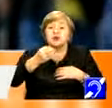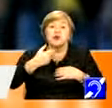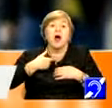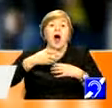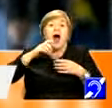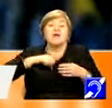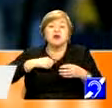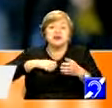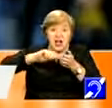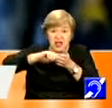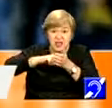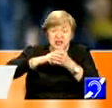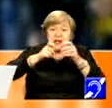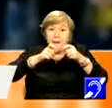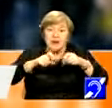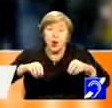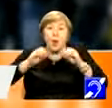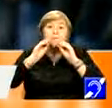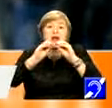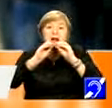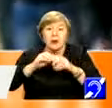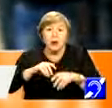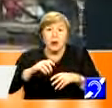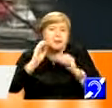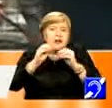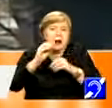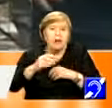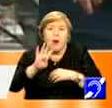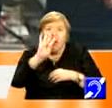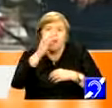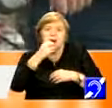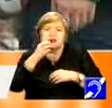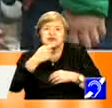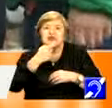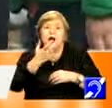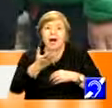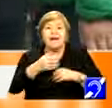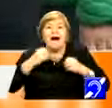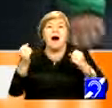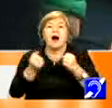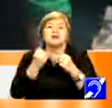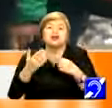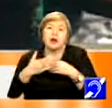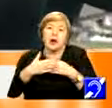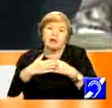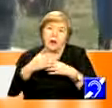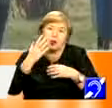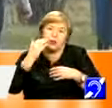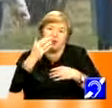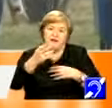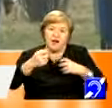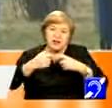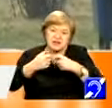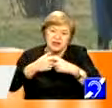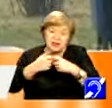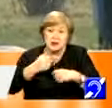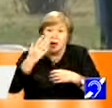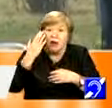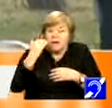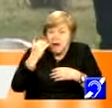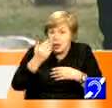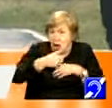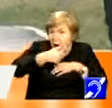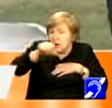închisă în biroul pedagogului în vârstă de 40 de ani. Acesta a încercat să-i facă avansuri. Minora a refuzat în nenumărate rânduri și a putut